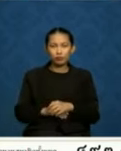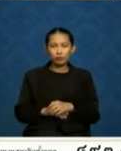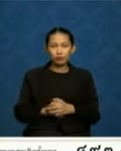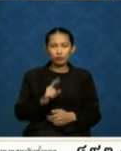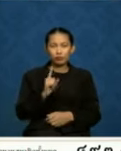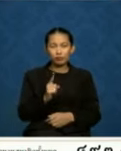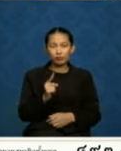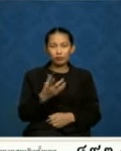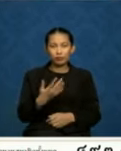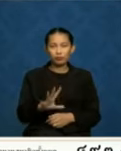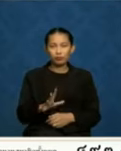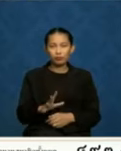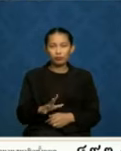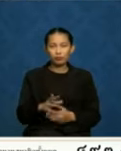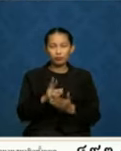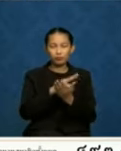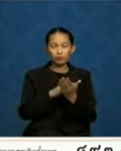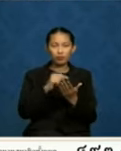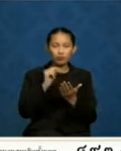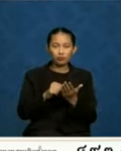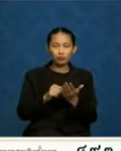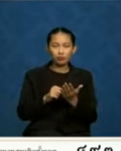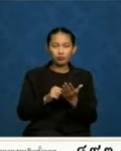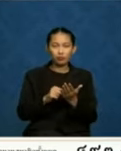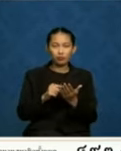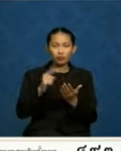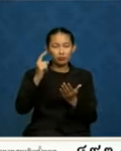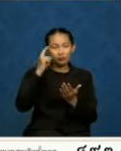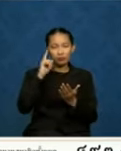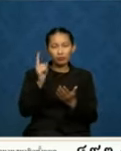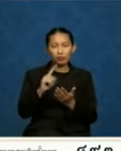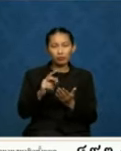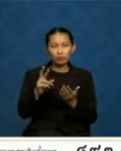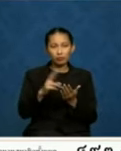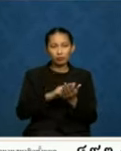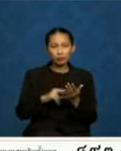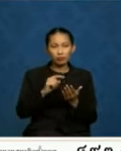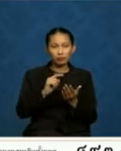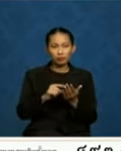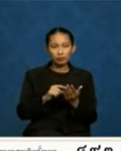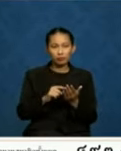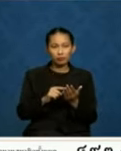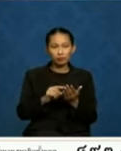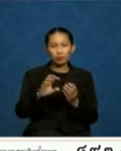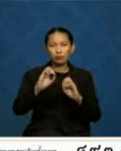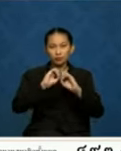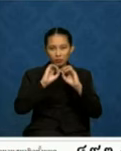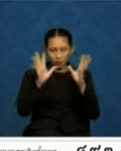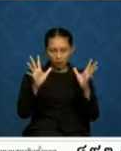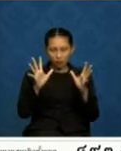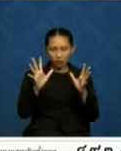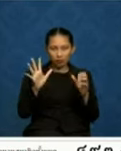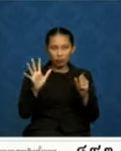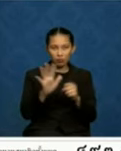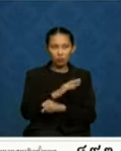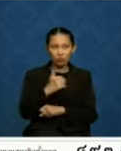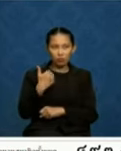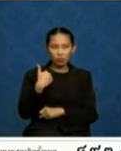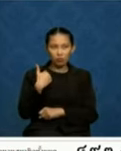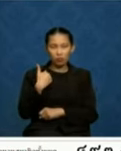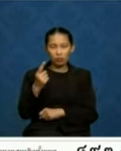ริงๆแล้วรายงานนี้นะครับผมถือว่าเป็นรายงานที่เป็นรูปธรรมมากที่สุดเลยนะครับตั้งแต่